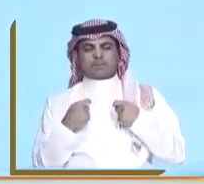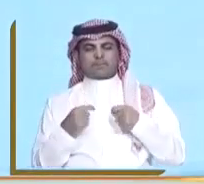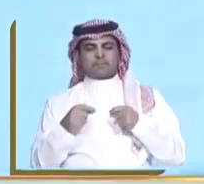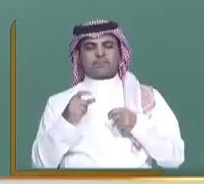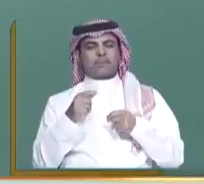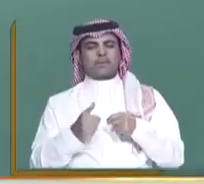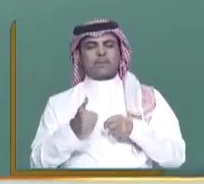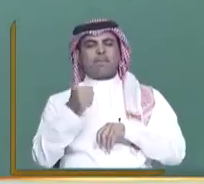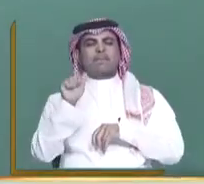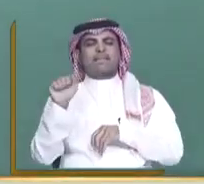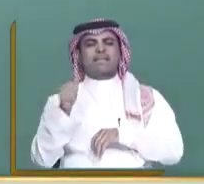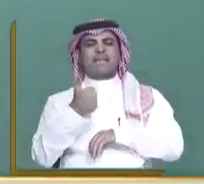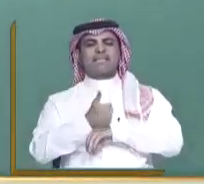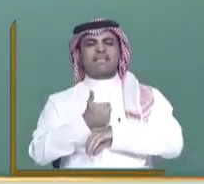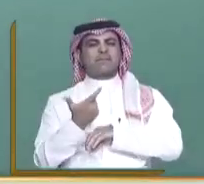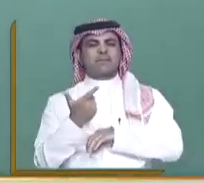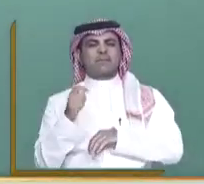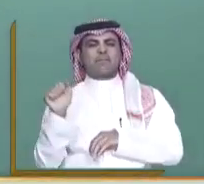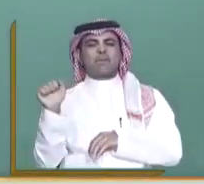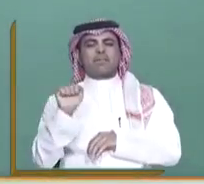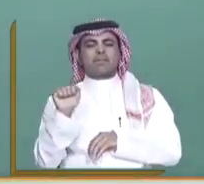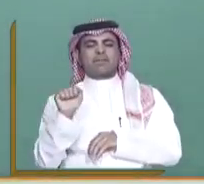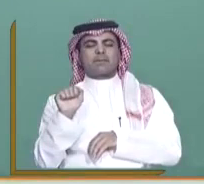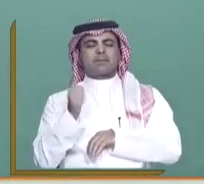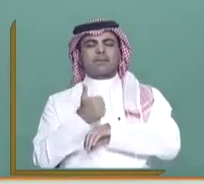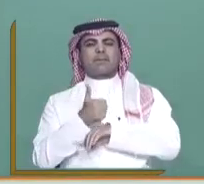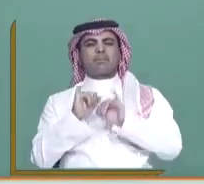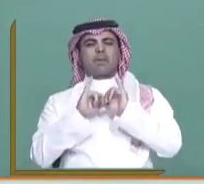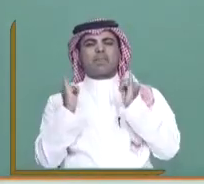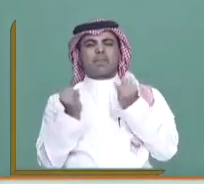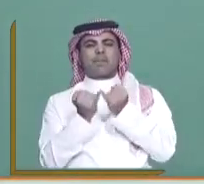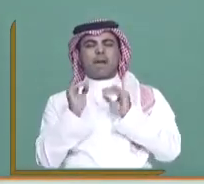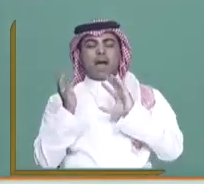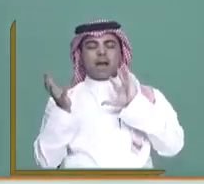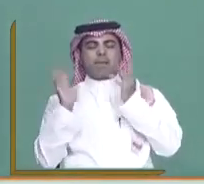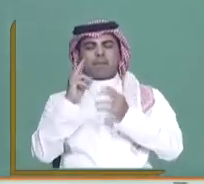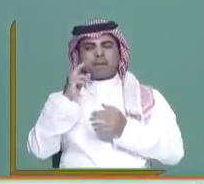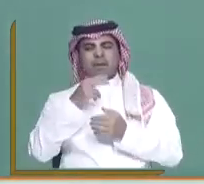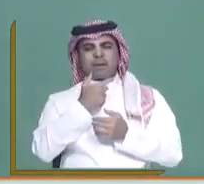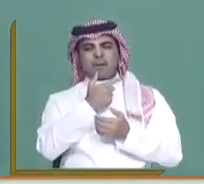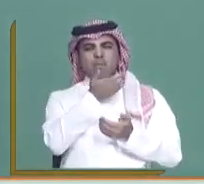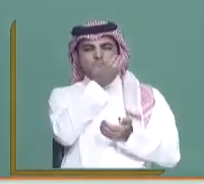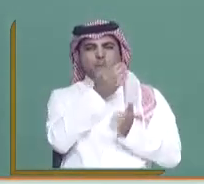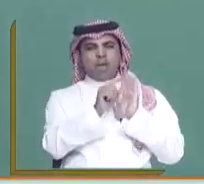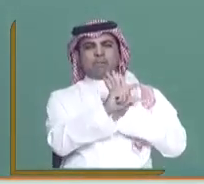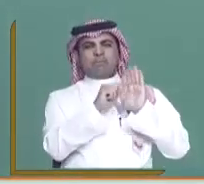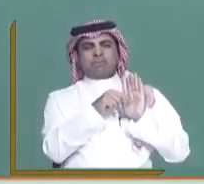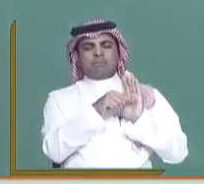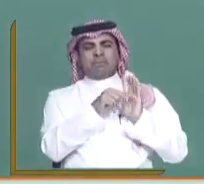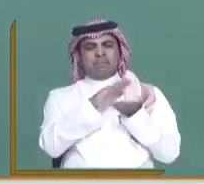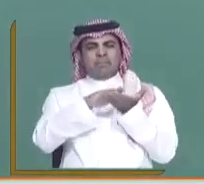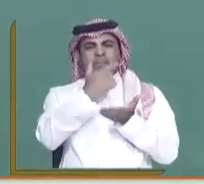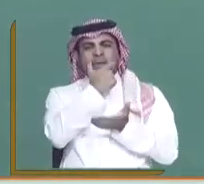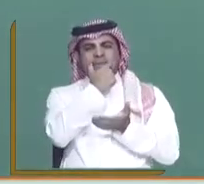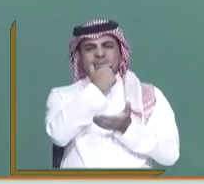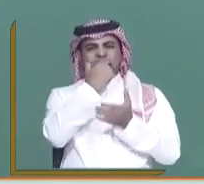عن تاسيس المملكه لمنظمه عالميه للمياه مقرها الرياض تهدف الى تطوير وتكامل جهود